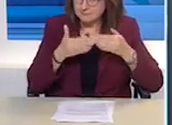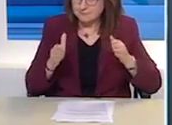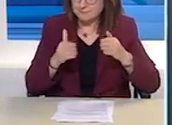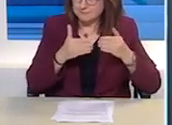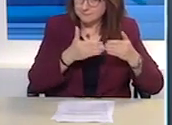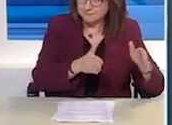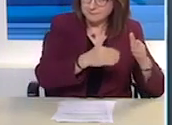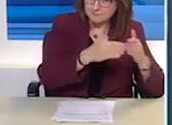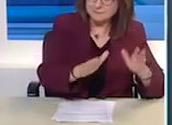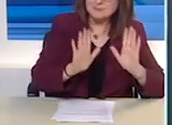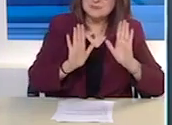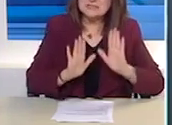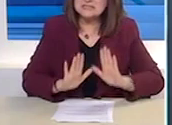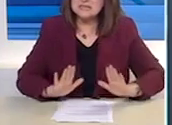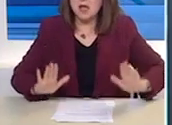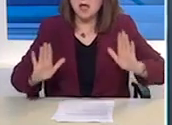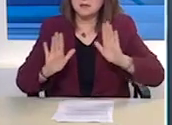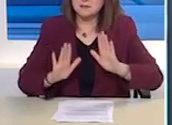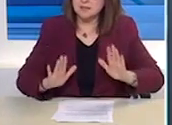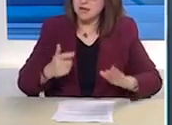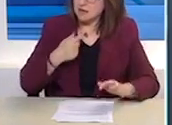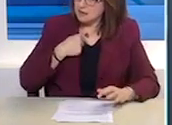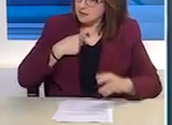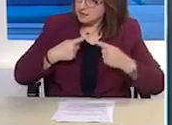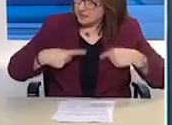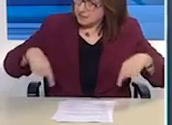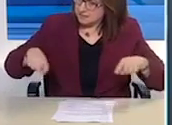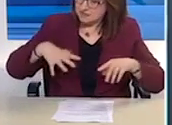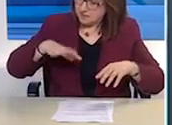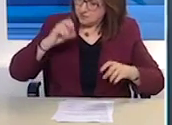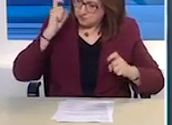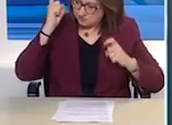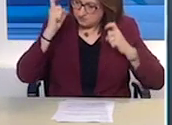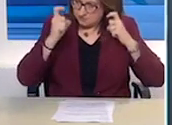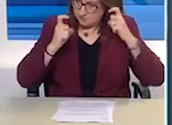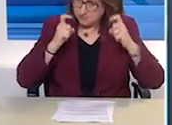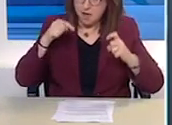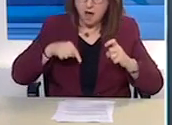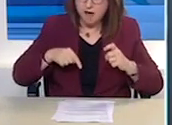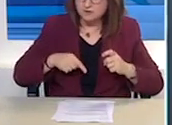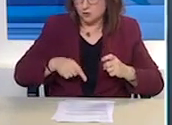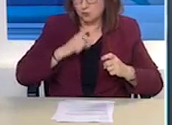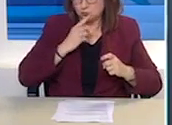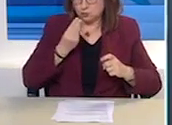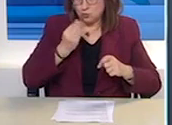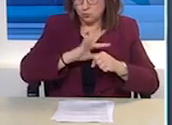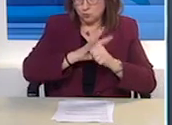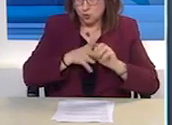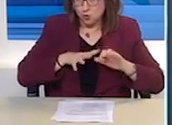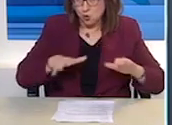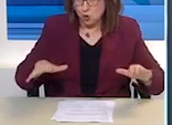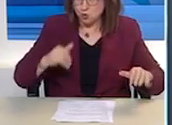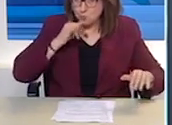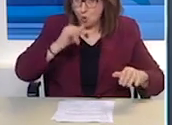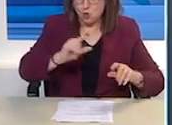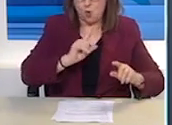Θεωρώ ότι και εμείς πρέπει σιγά σιγά να σκεφτούμε ότι αυτή η διαδικασία θα είναι σταδιακή, ήσυχη και